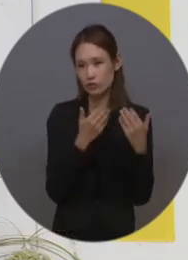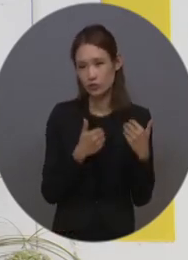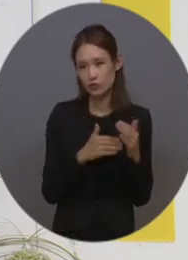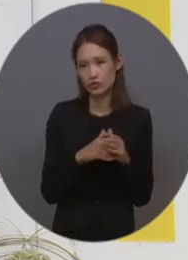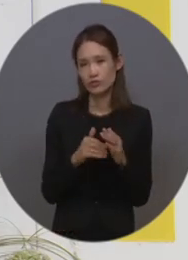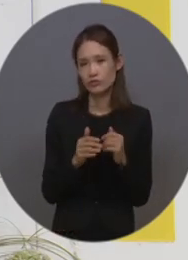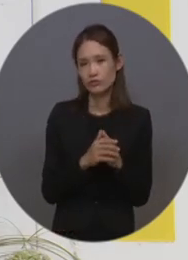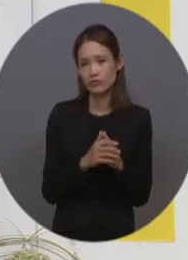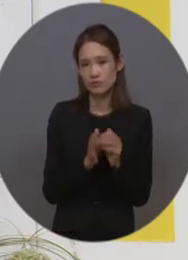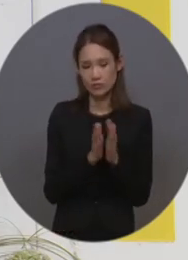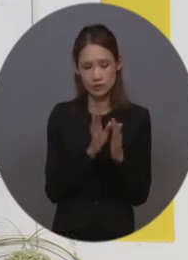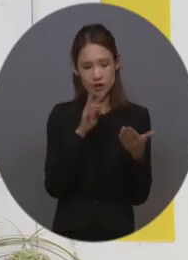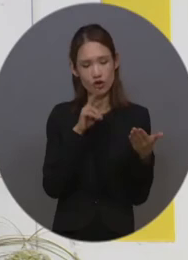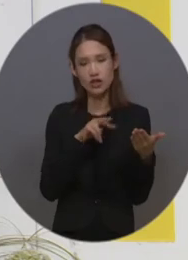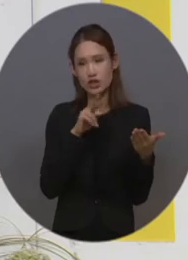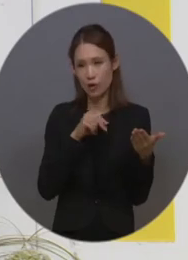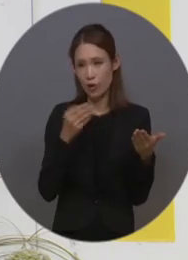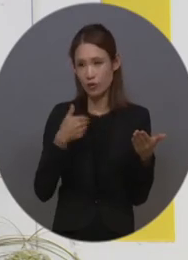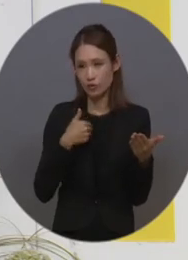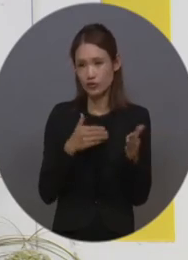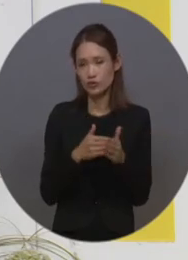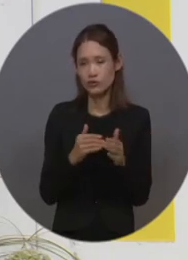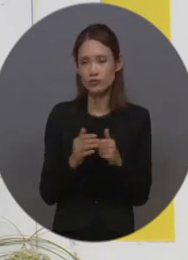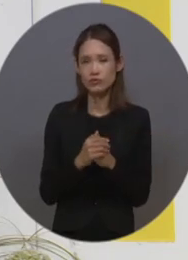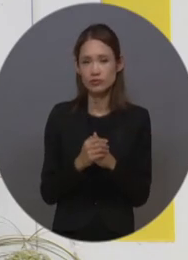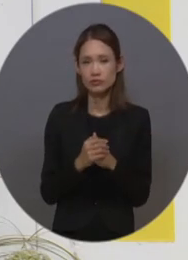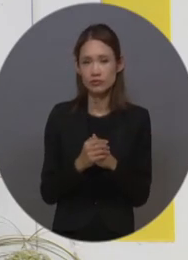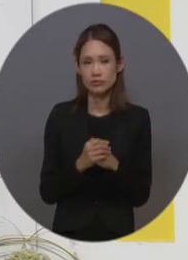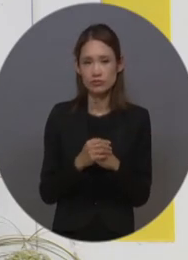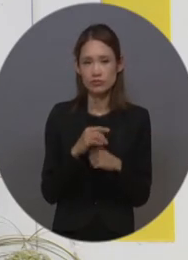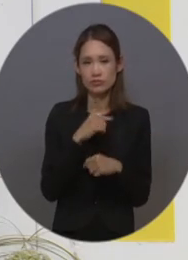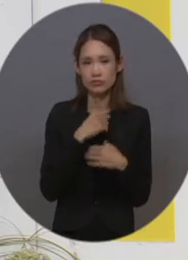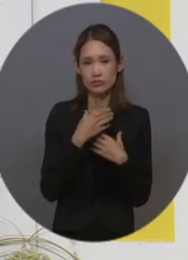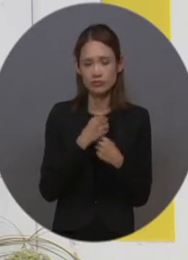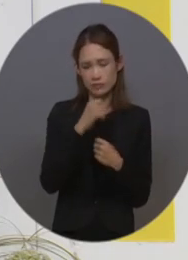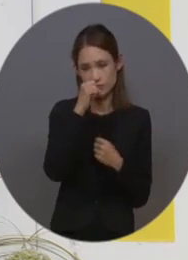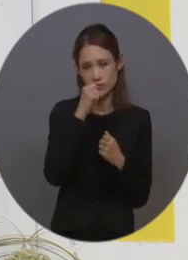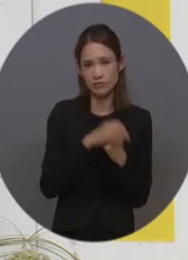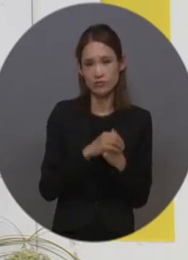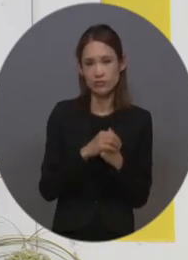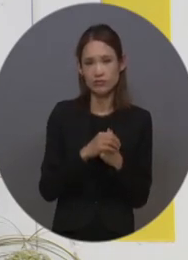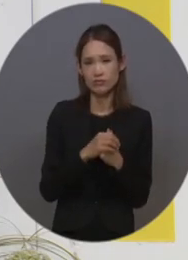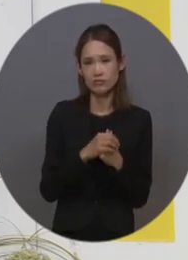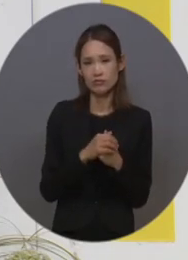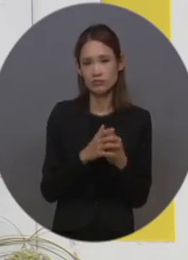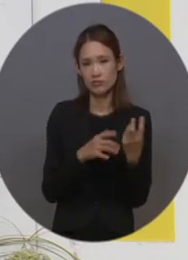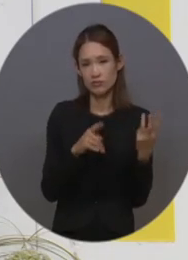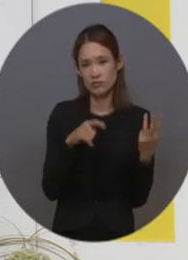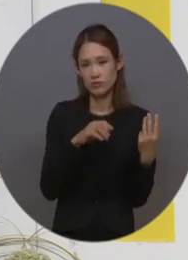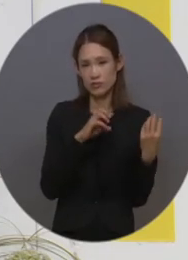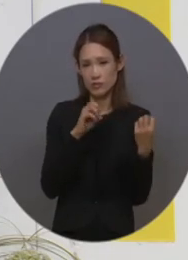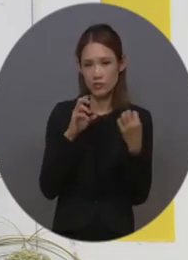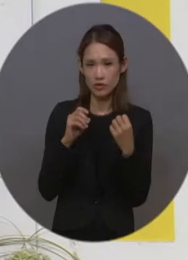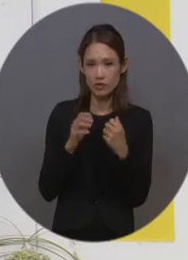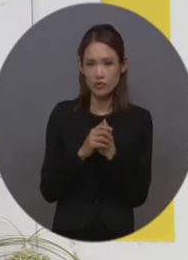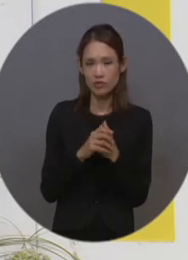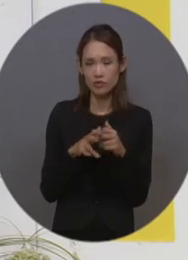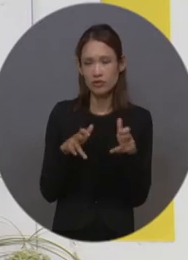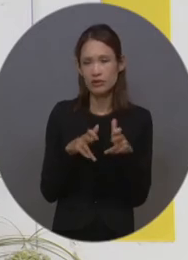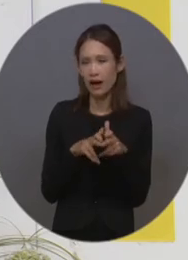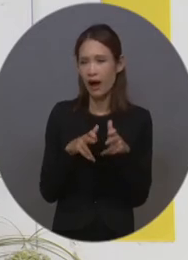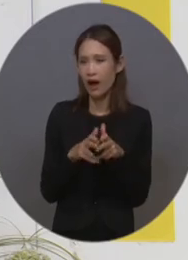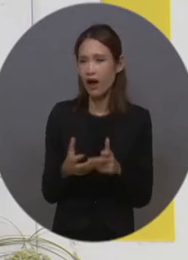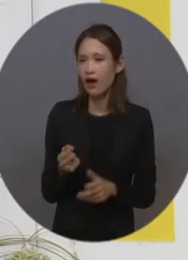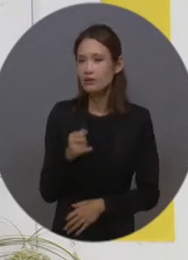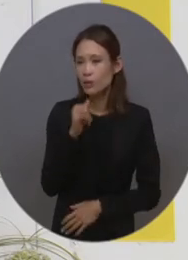사주고, 뭐 책도 읽어주고 이러니까 제일 편하고 제일 좋죠. 그래서 그 삼촌하고 얘기를 하면서 그